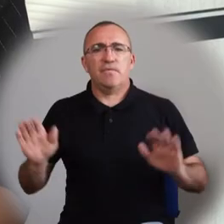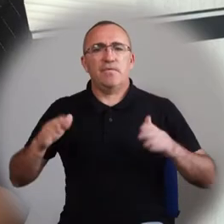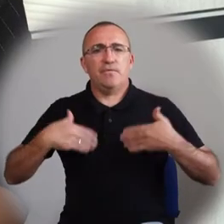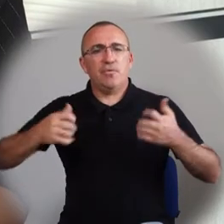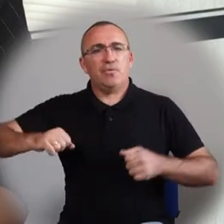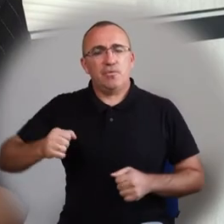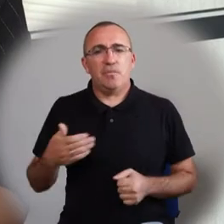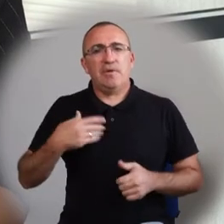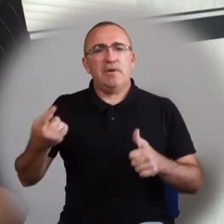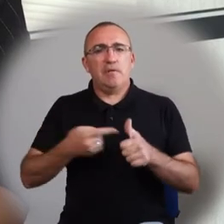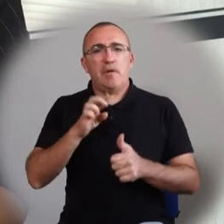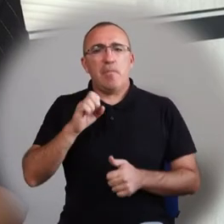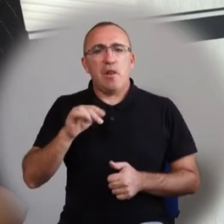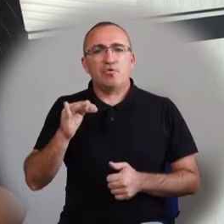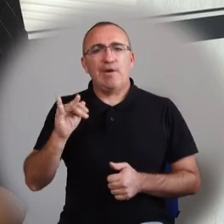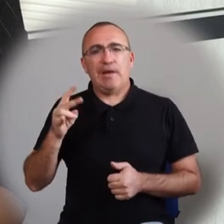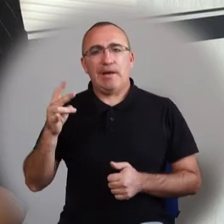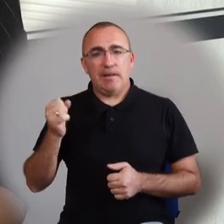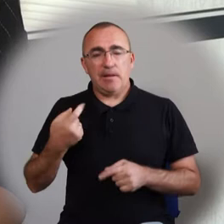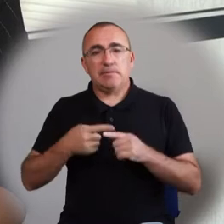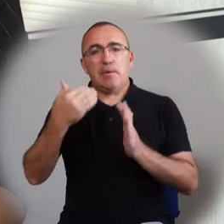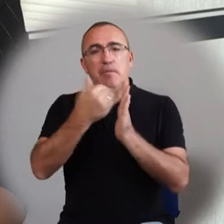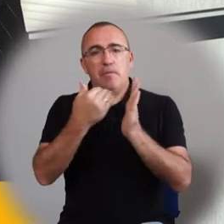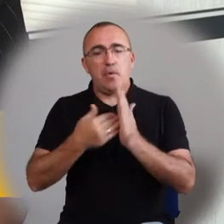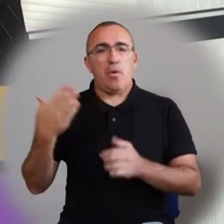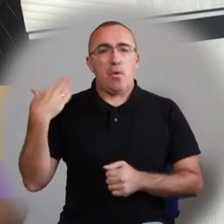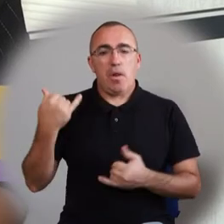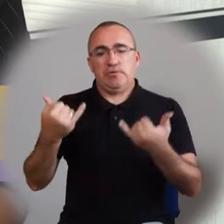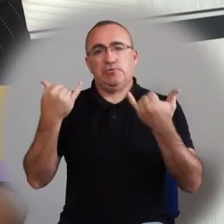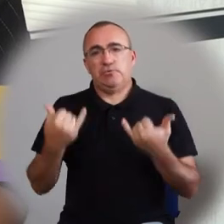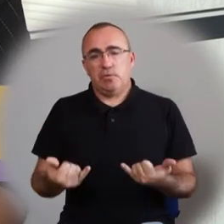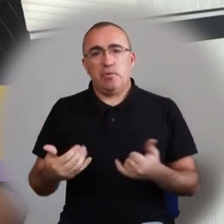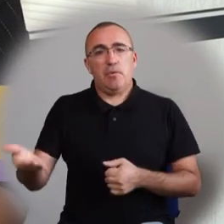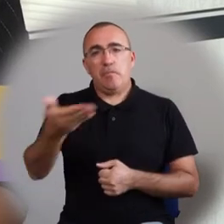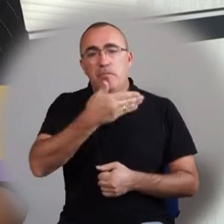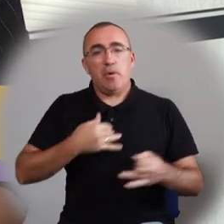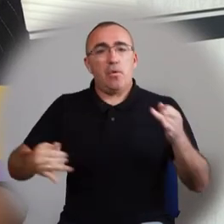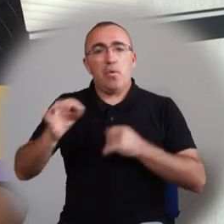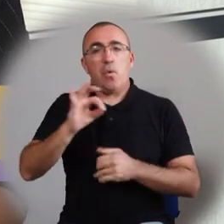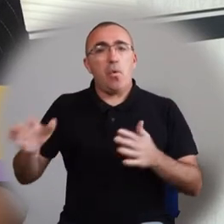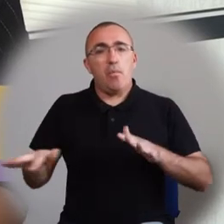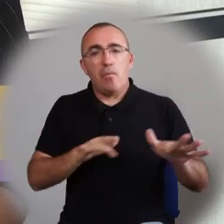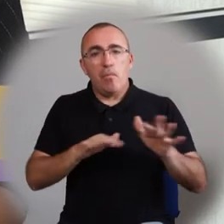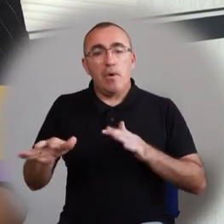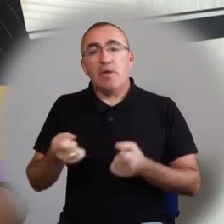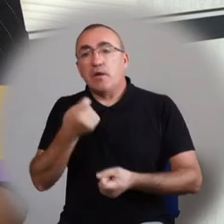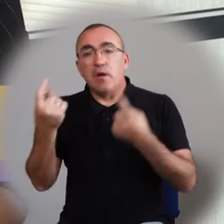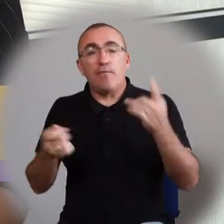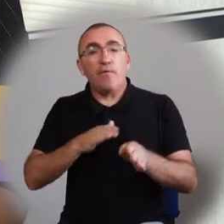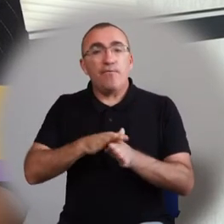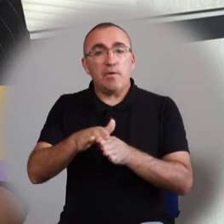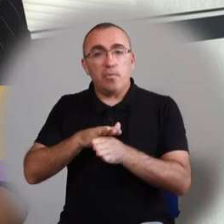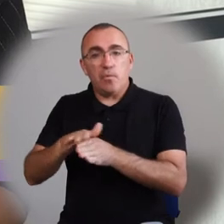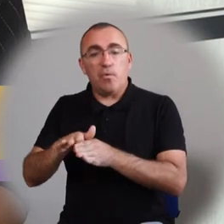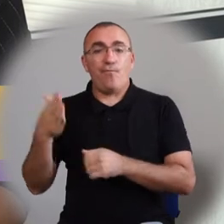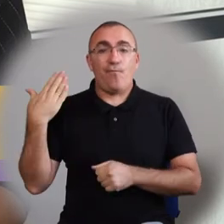Вітаю, друзі! Мене звати Балашова Ірина, і це програма «Олександрія сьогодні». Ми говоримо про події і явища, що